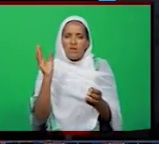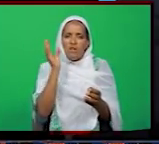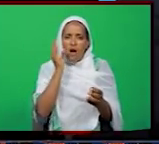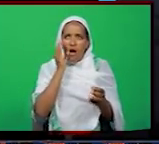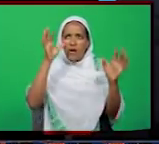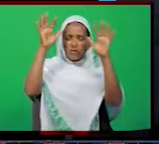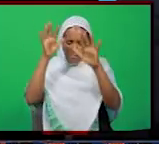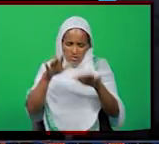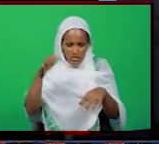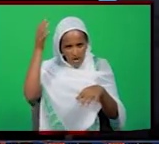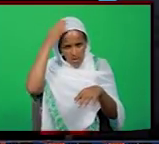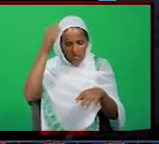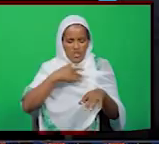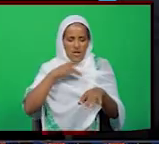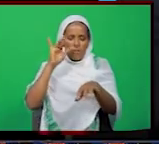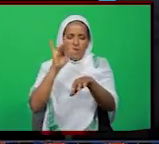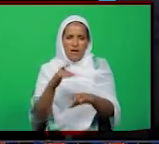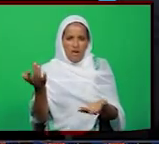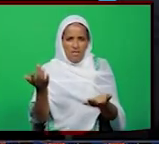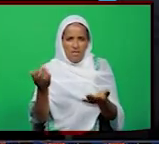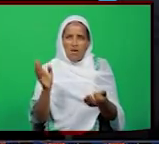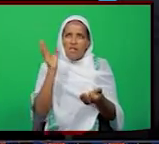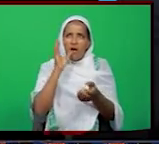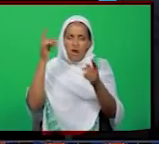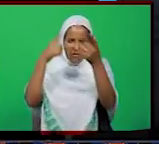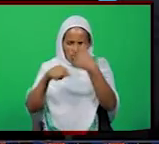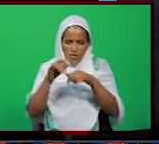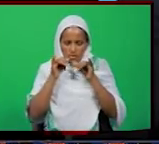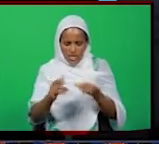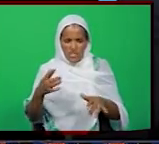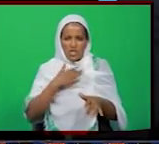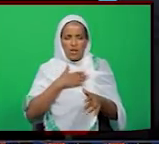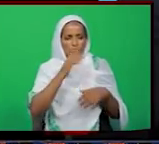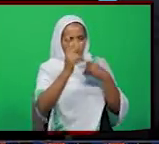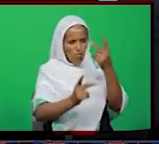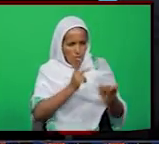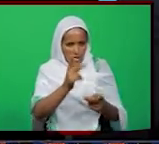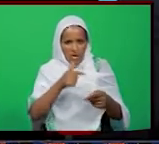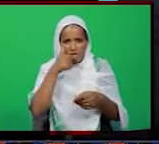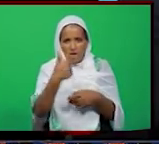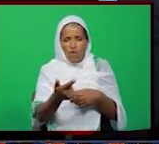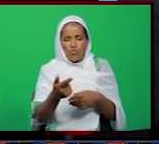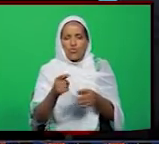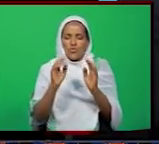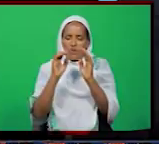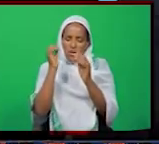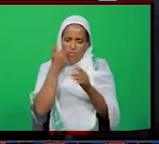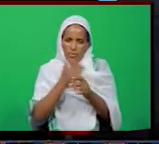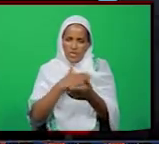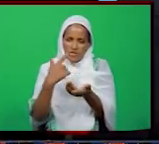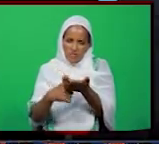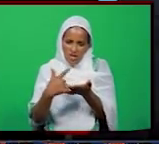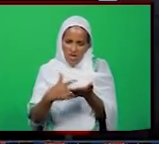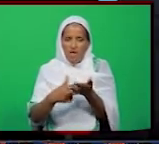የወረደ ዝናብ እኔንም ቢያካፋኝ፣ ለሐና የወረደ በረከት እኔንም ቢጎበኘኝ እያሉ ይሳላሉ